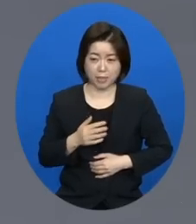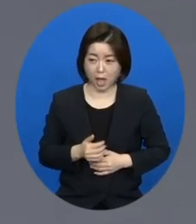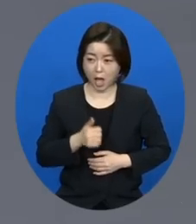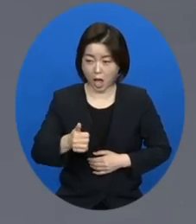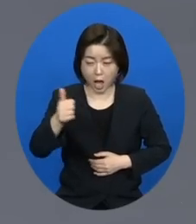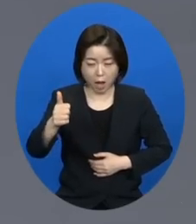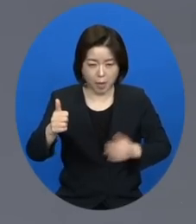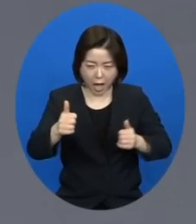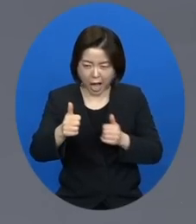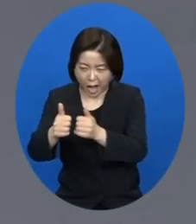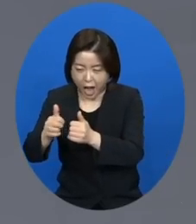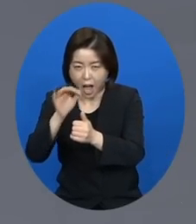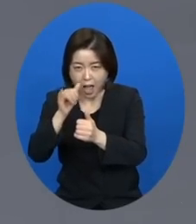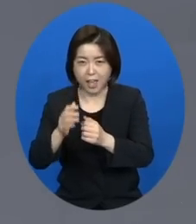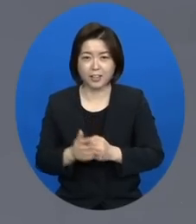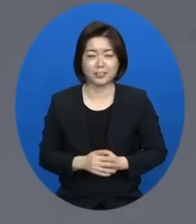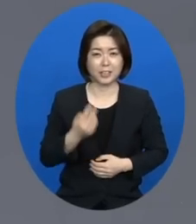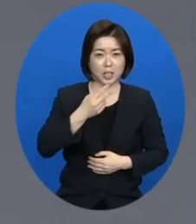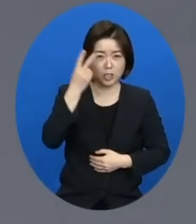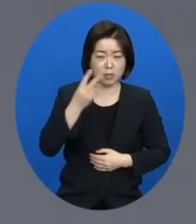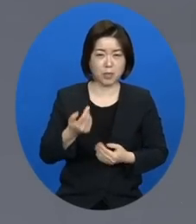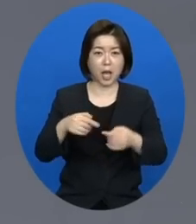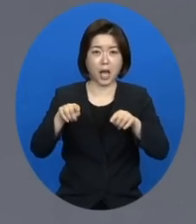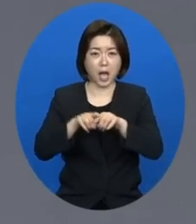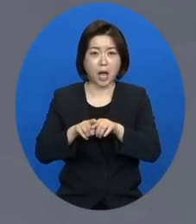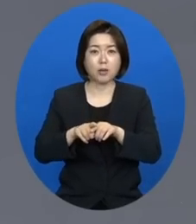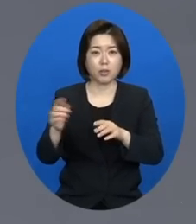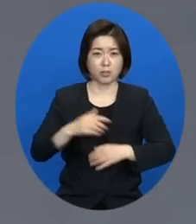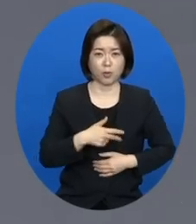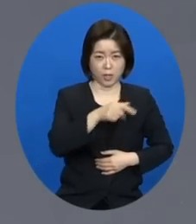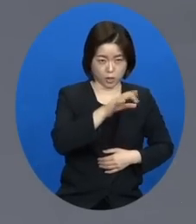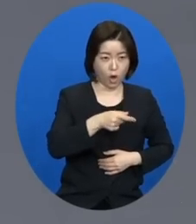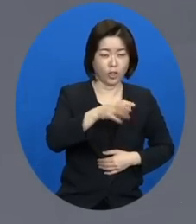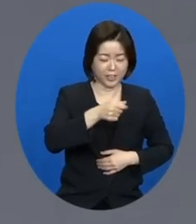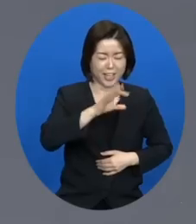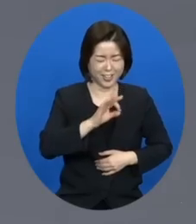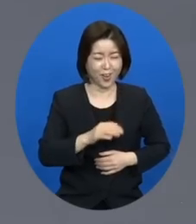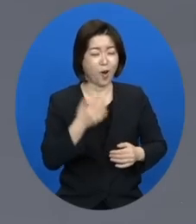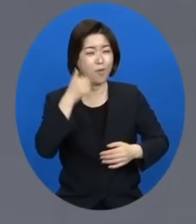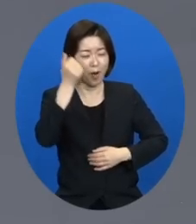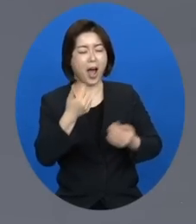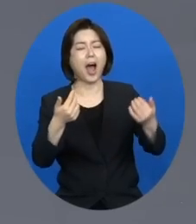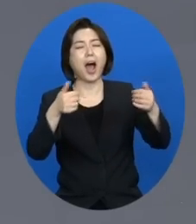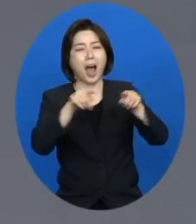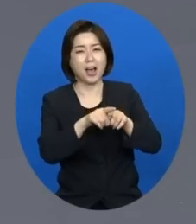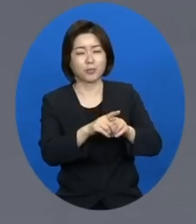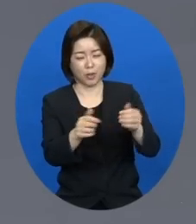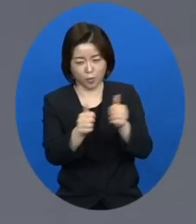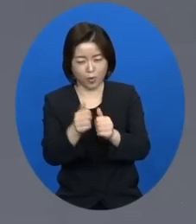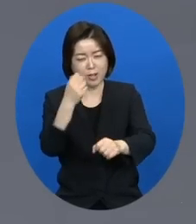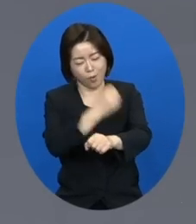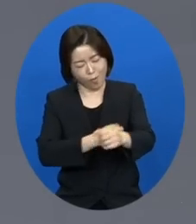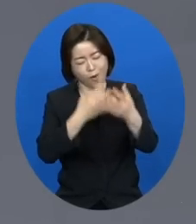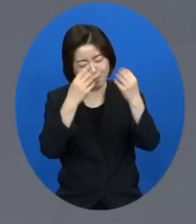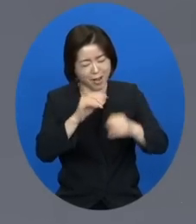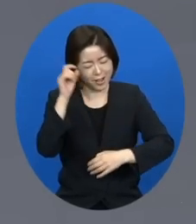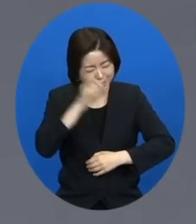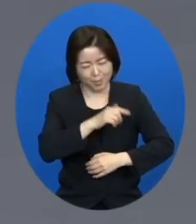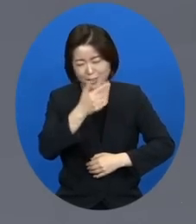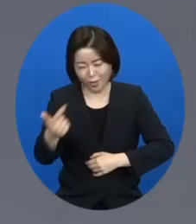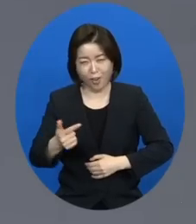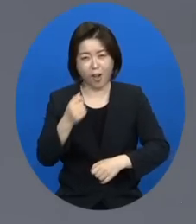동행하시거든요. 요셉에게 하나님이 함께 하셨다고 했는데, 저에게는 정재형 목사님이 함께 늘 하시느라 고생이 참 많으십니다. 새벽부터